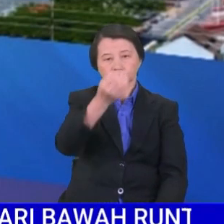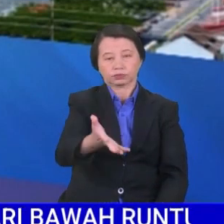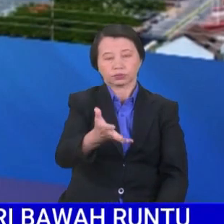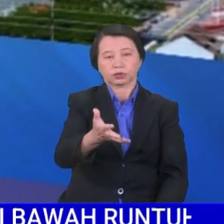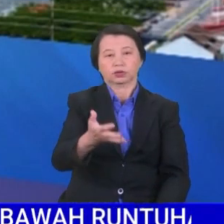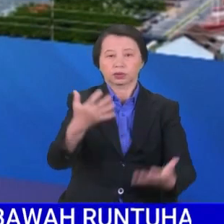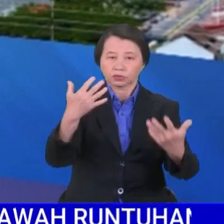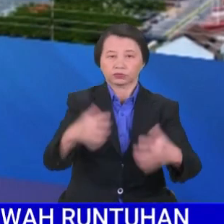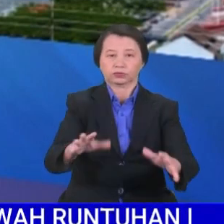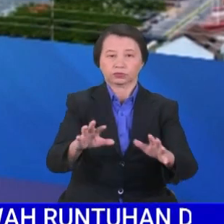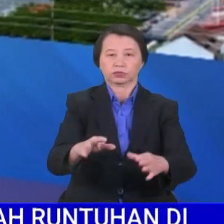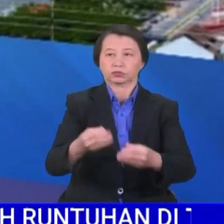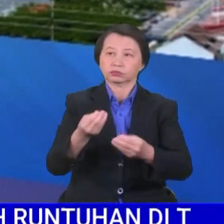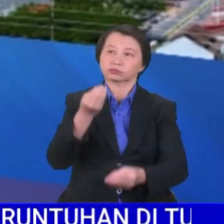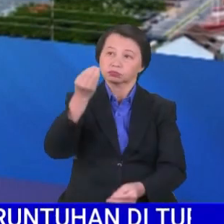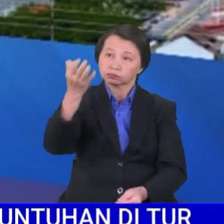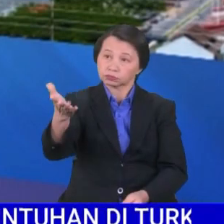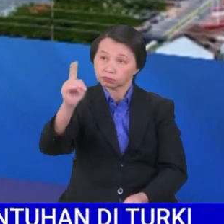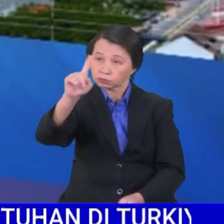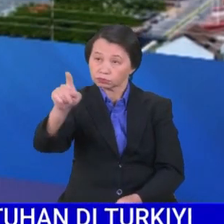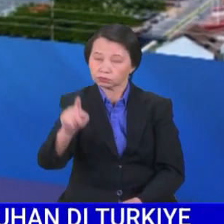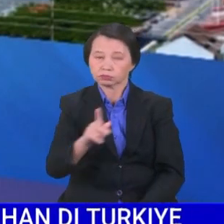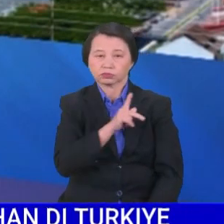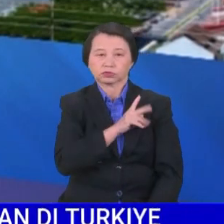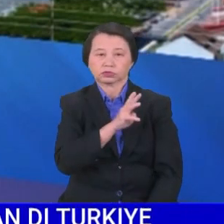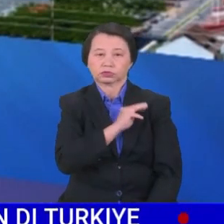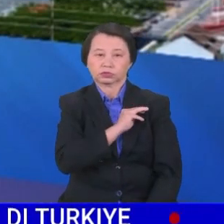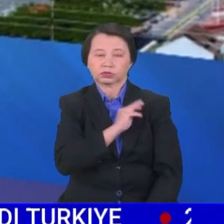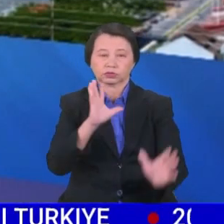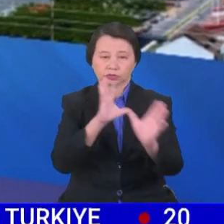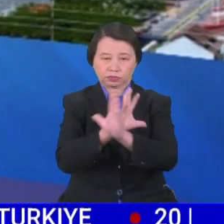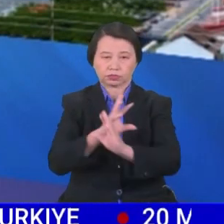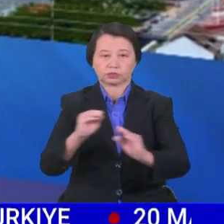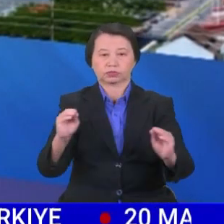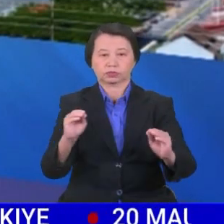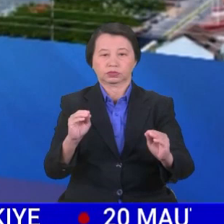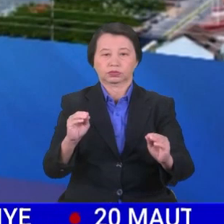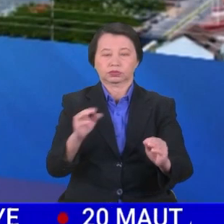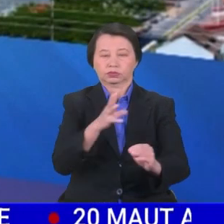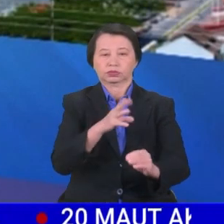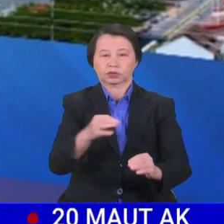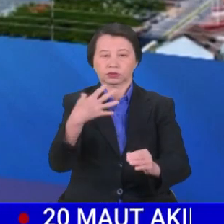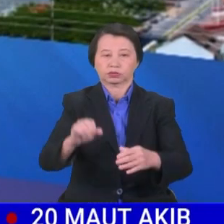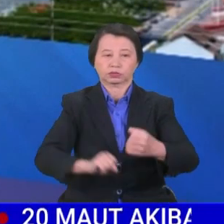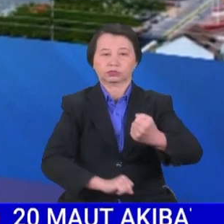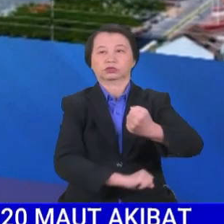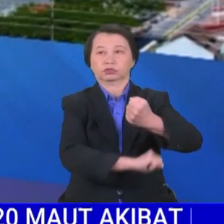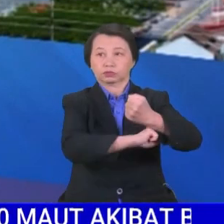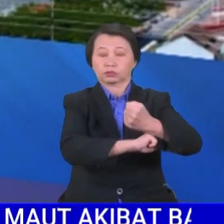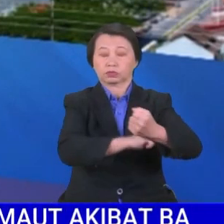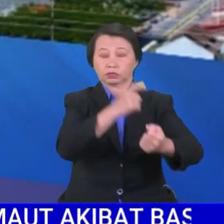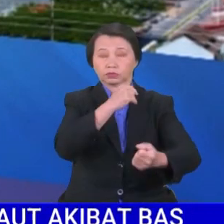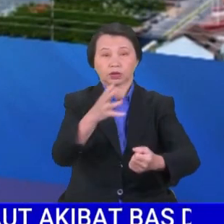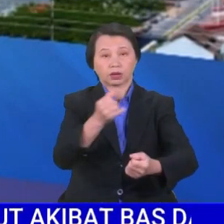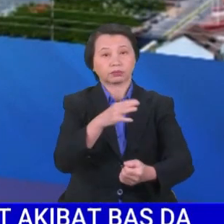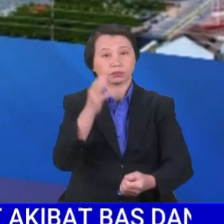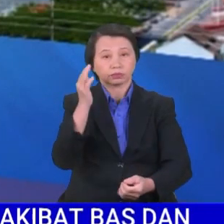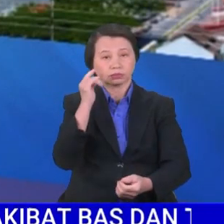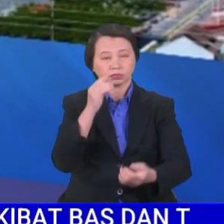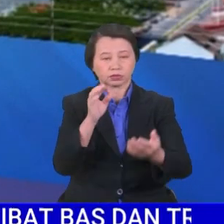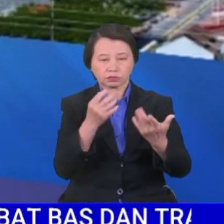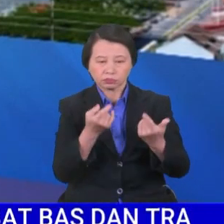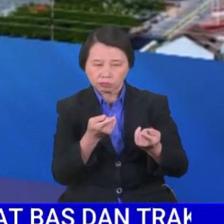perkara telah dimajukan kepada Abang joharituna mengambil kira